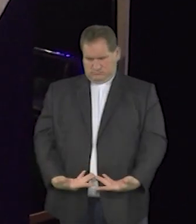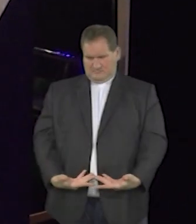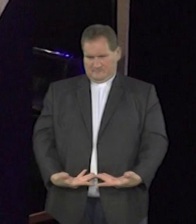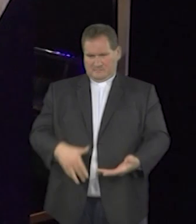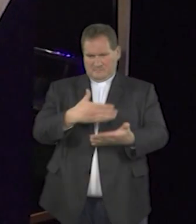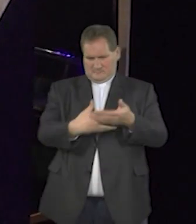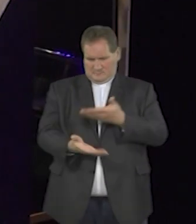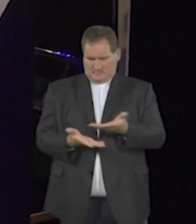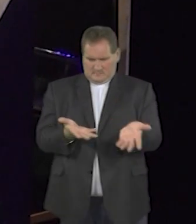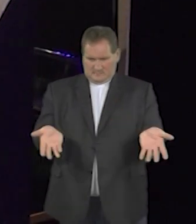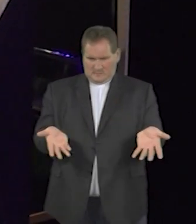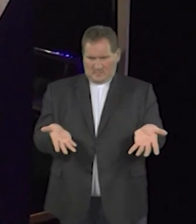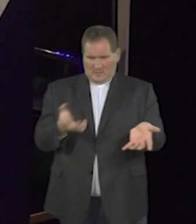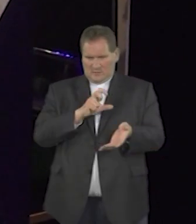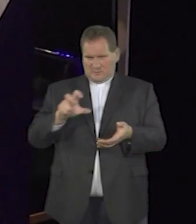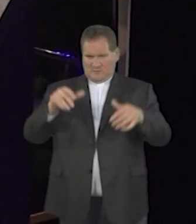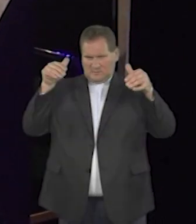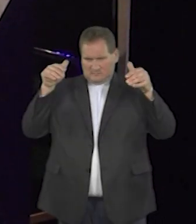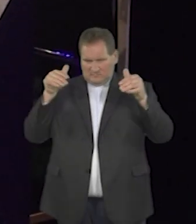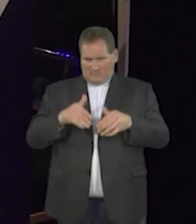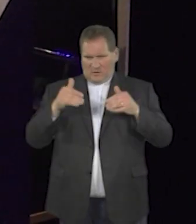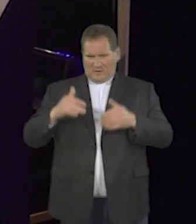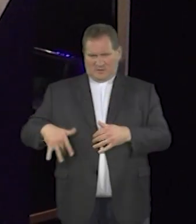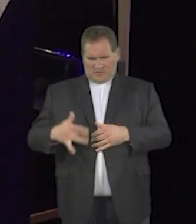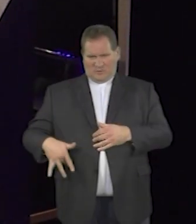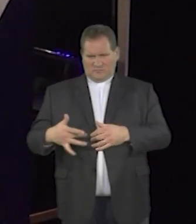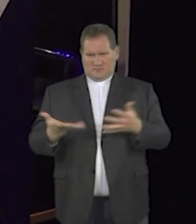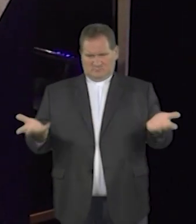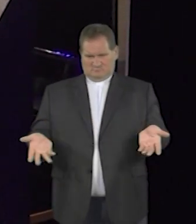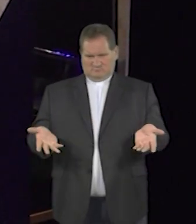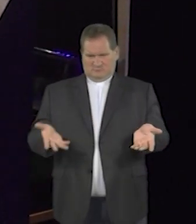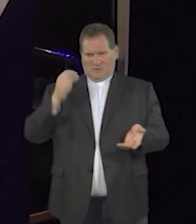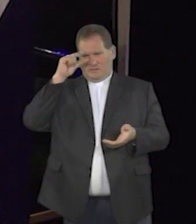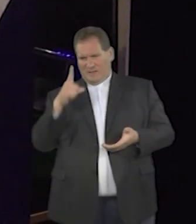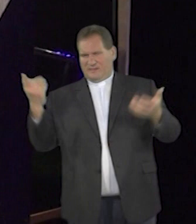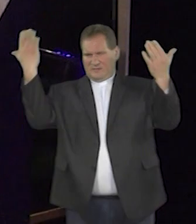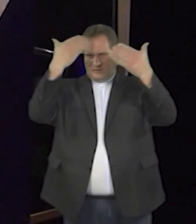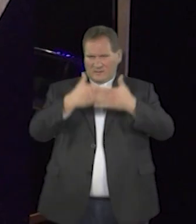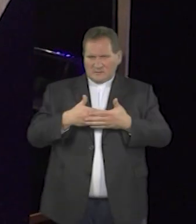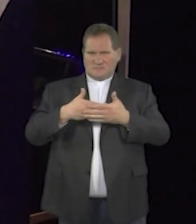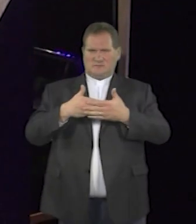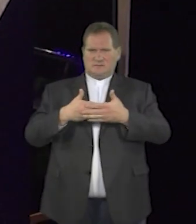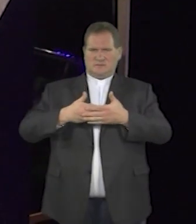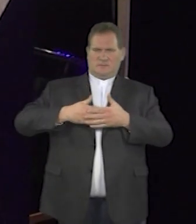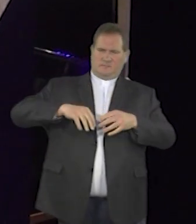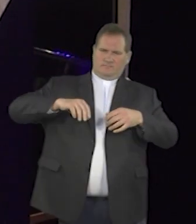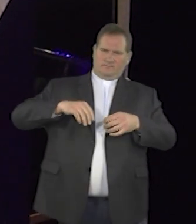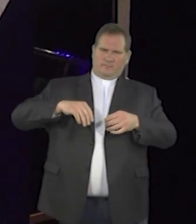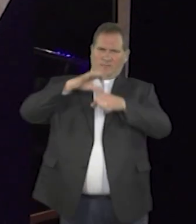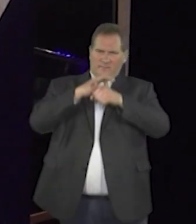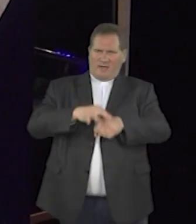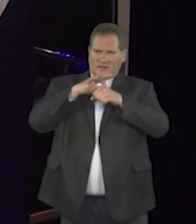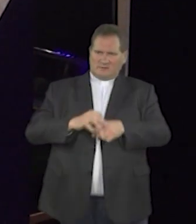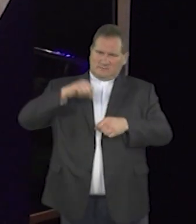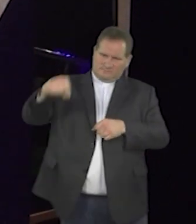moje. Czy będą mi do twarzy książęce stroje? Tak. Od rana do nocy muszę kręcić pieczenie, aż jak pieczeń